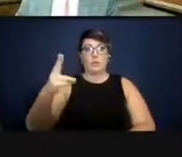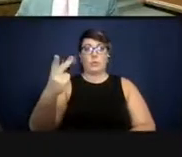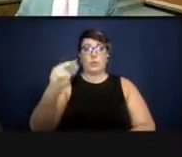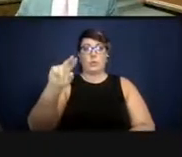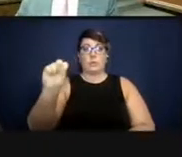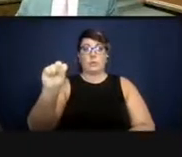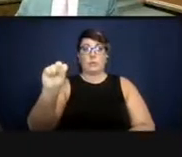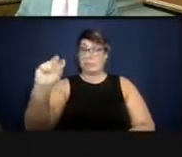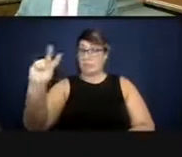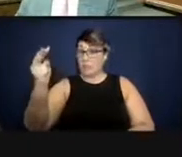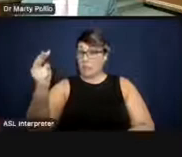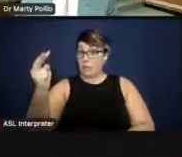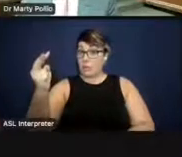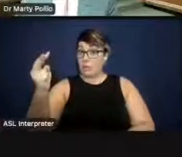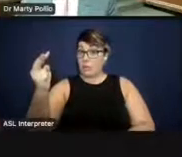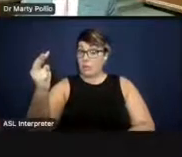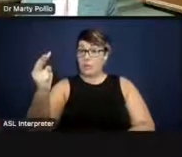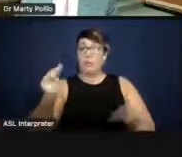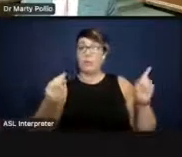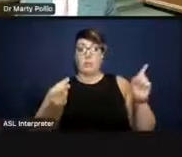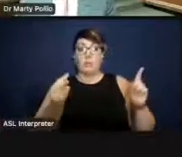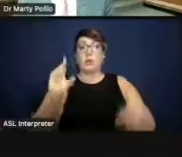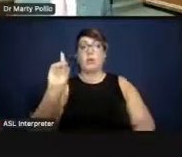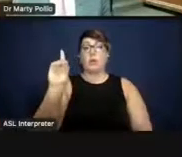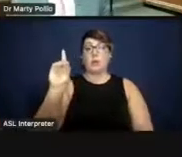Dr. Chris. Yeah.